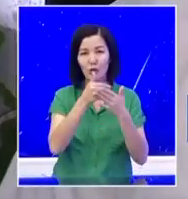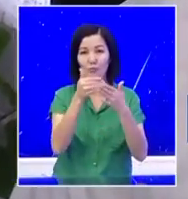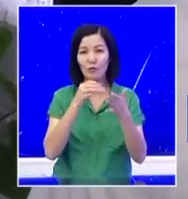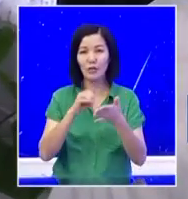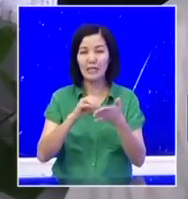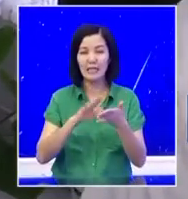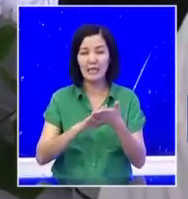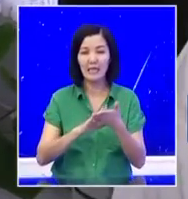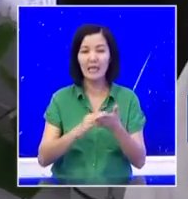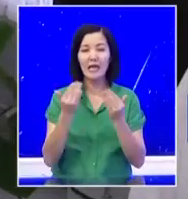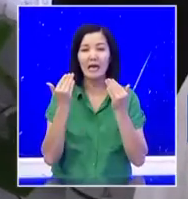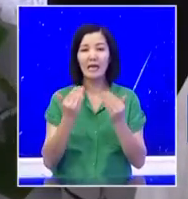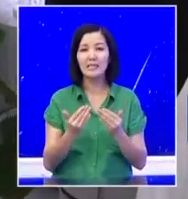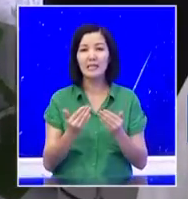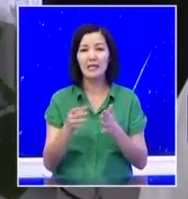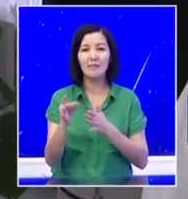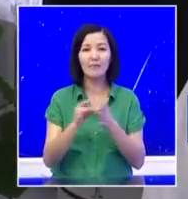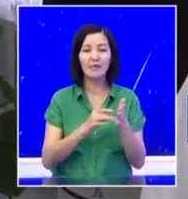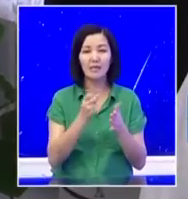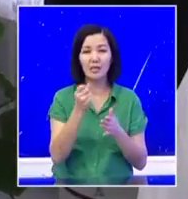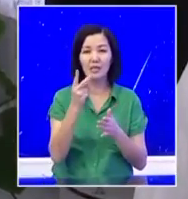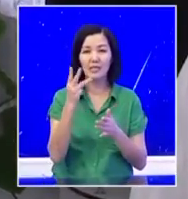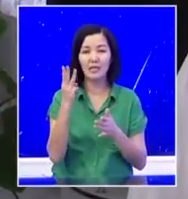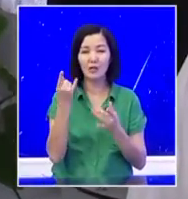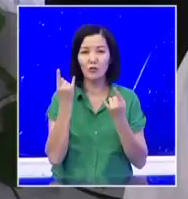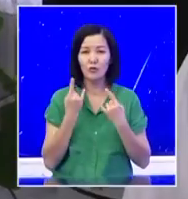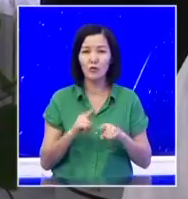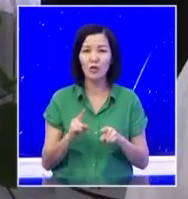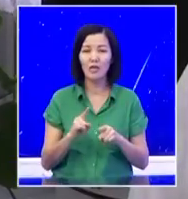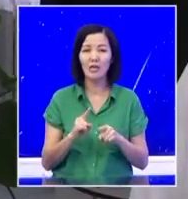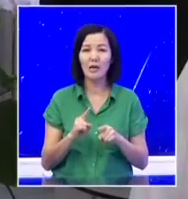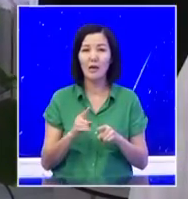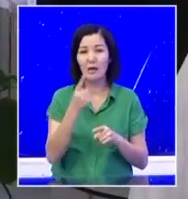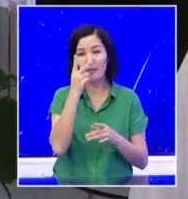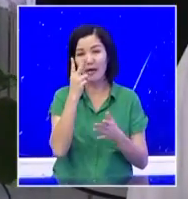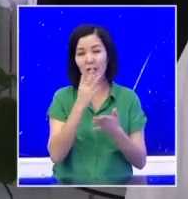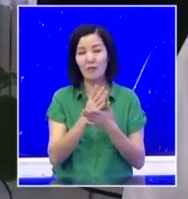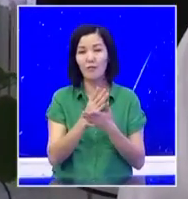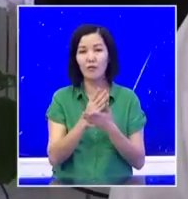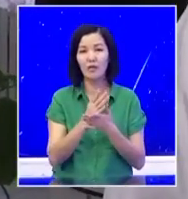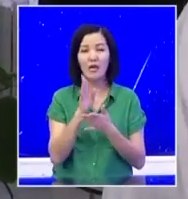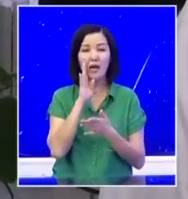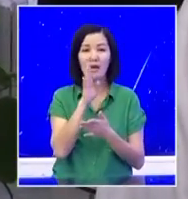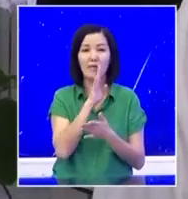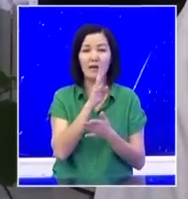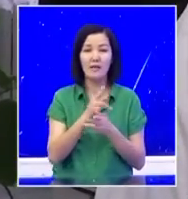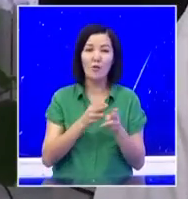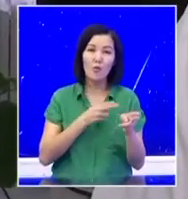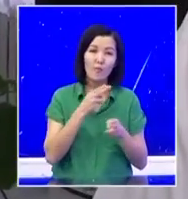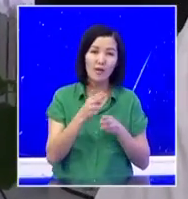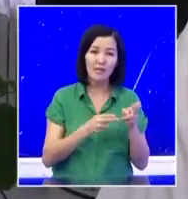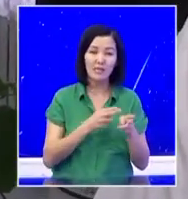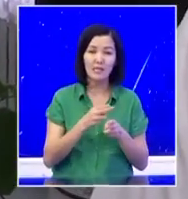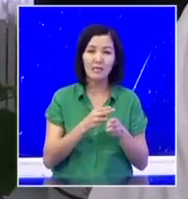Соңғы бір қатар жылдары бірден бірнеше баланың дүниеге келу тенденциясы байқалып отыр. Біз анаға ота жасап,